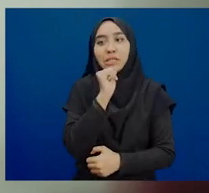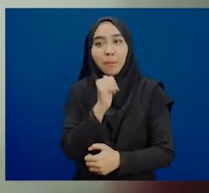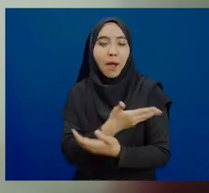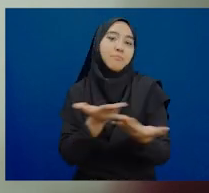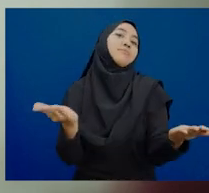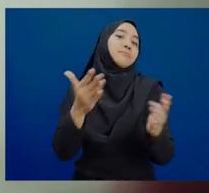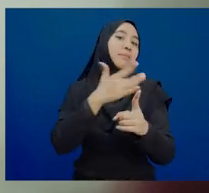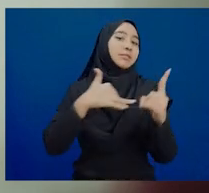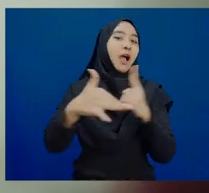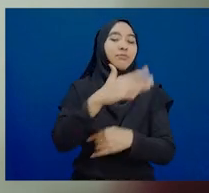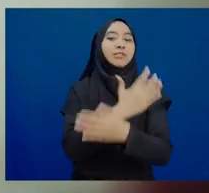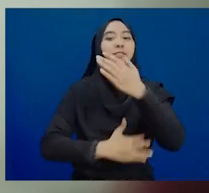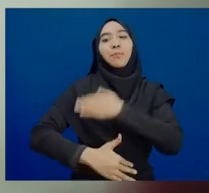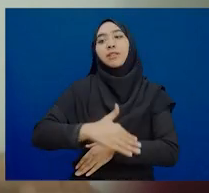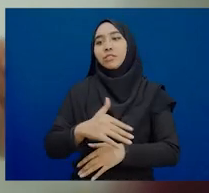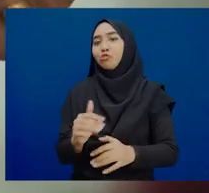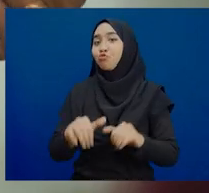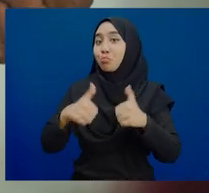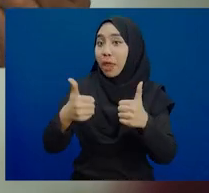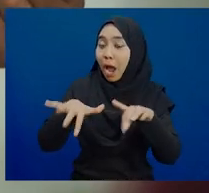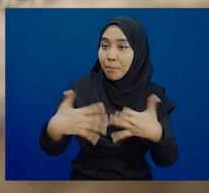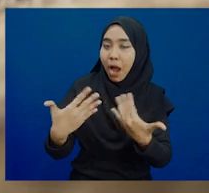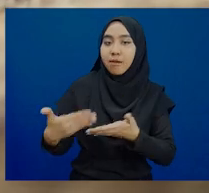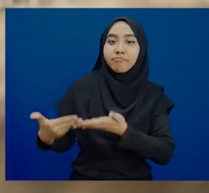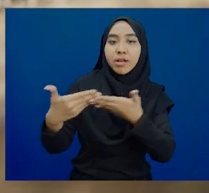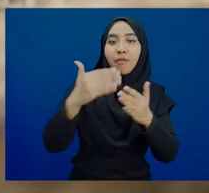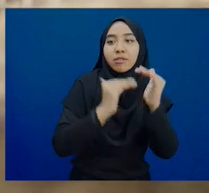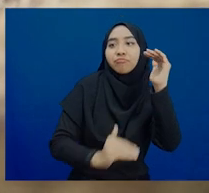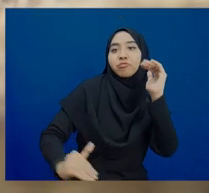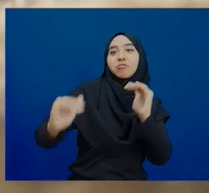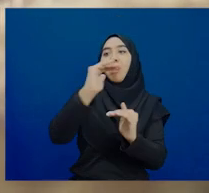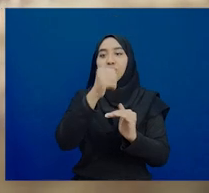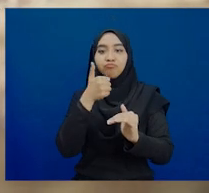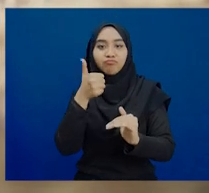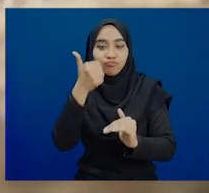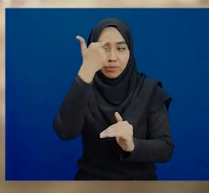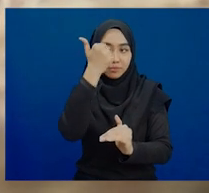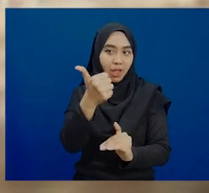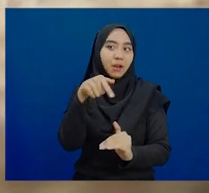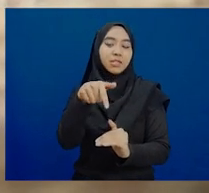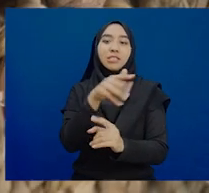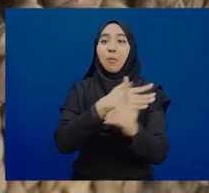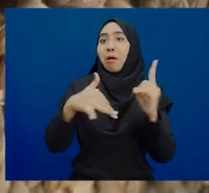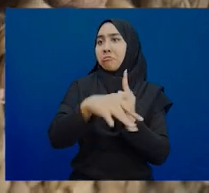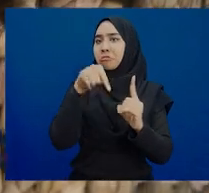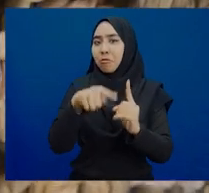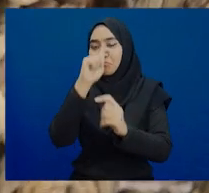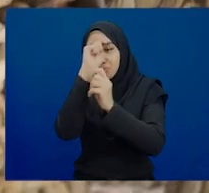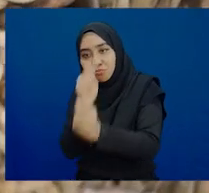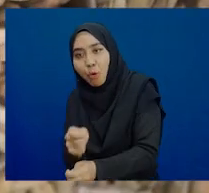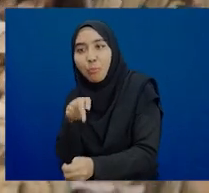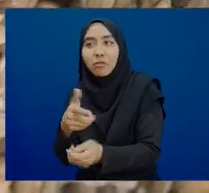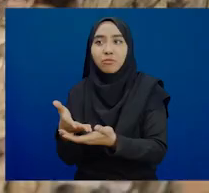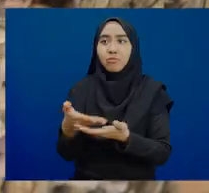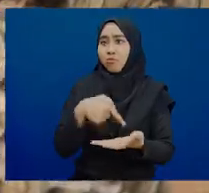skill, keterampilan sehingga mengangkat. Sehingga disitulah masyarakat akan terbelalak. Loh,